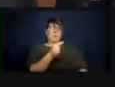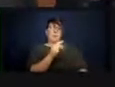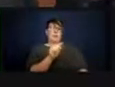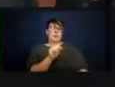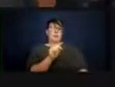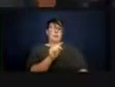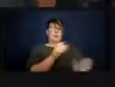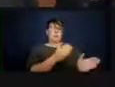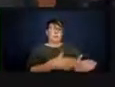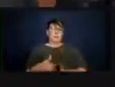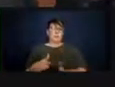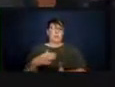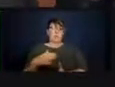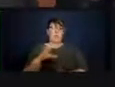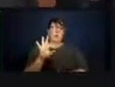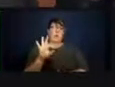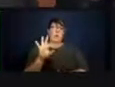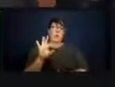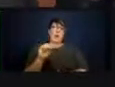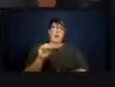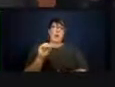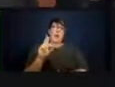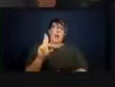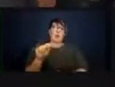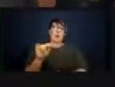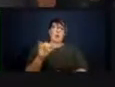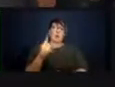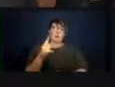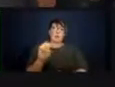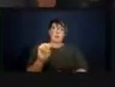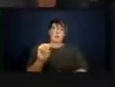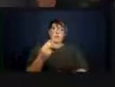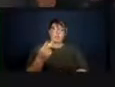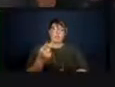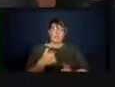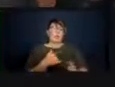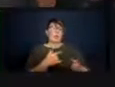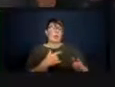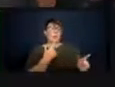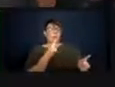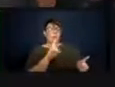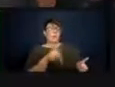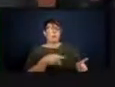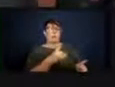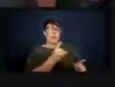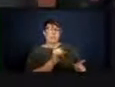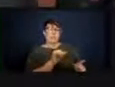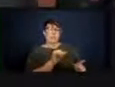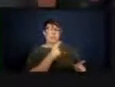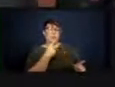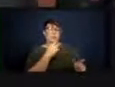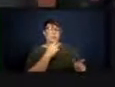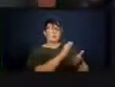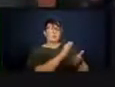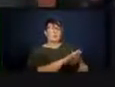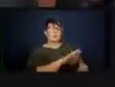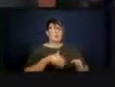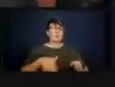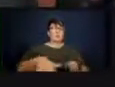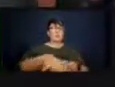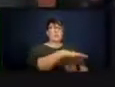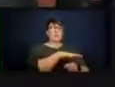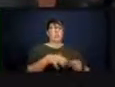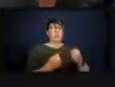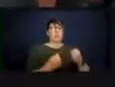kwa kuzungumzia mpango ambao mmetumia kwa shule hizi za sumaku.